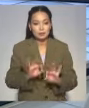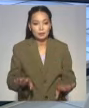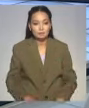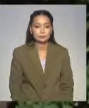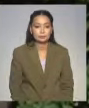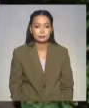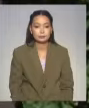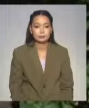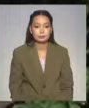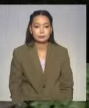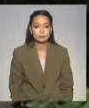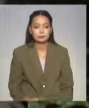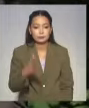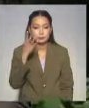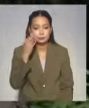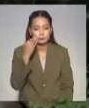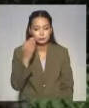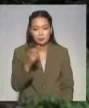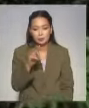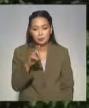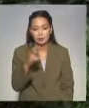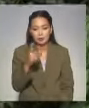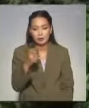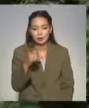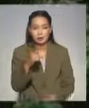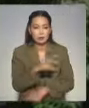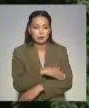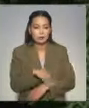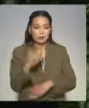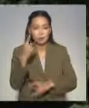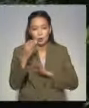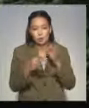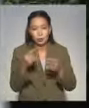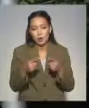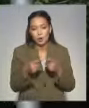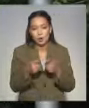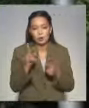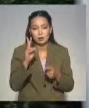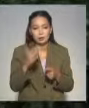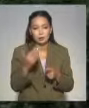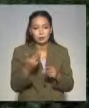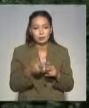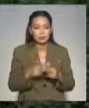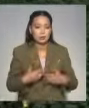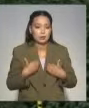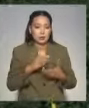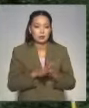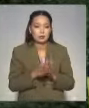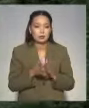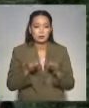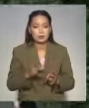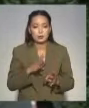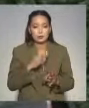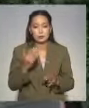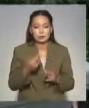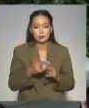айтады. Алматыдағы Абылайхан көшесінің бойында тәулікке жалға берілетін үйлердің бірінде жағастатарлық оқиға болды. Қалаға арман